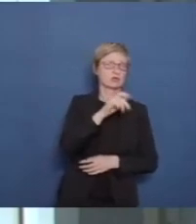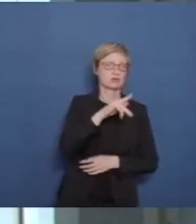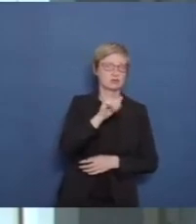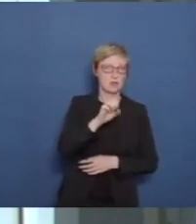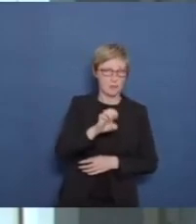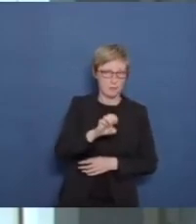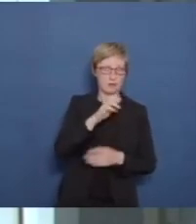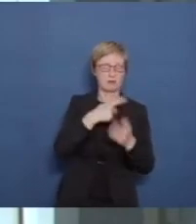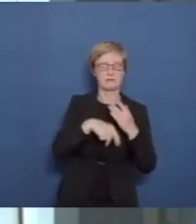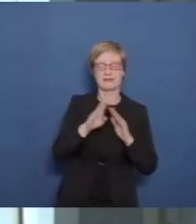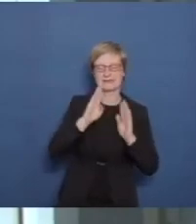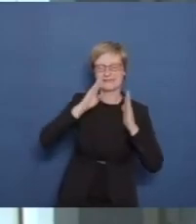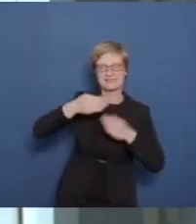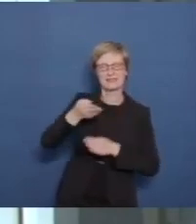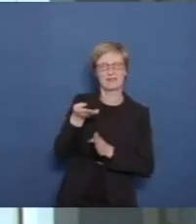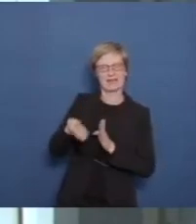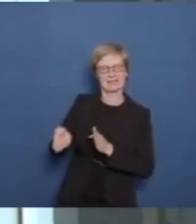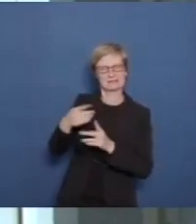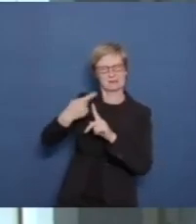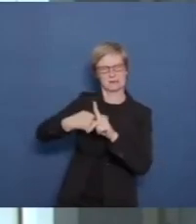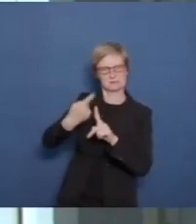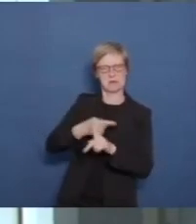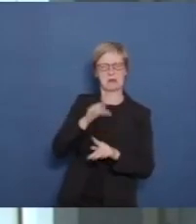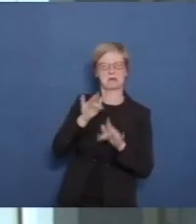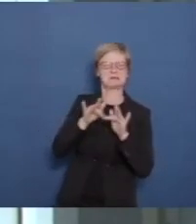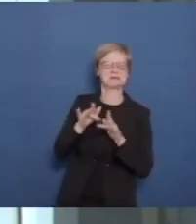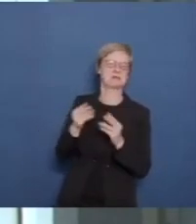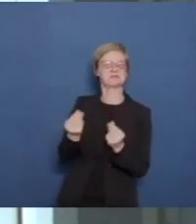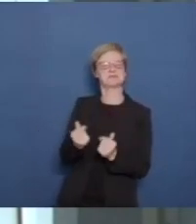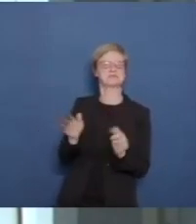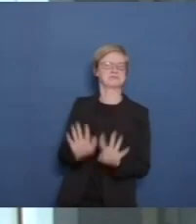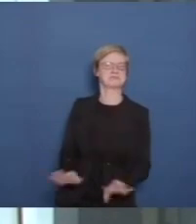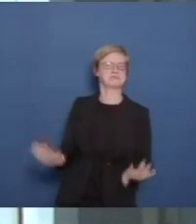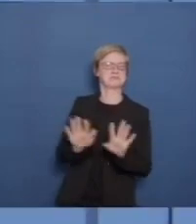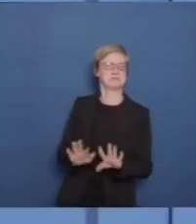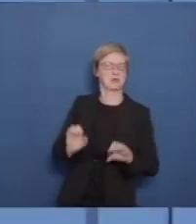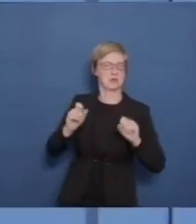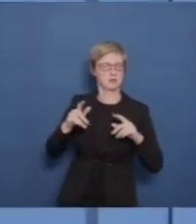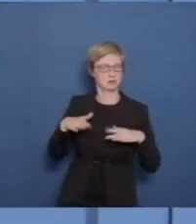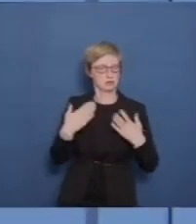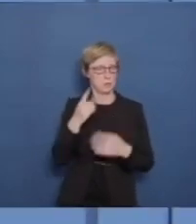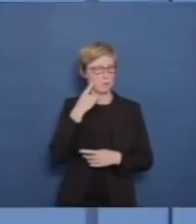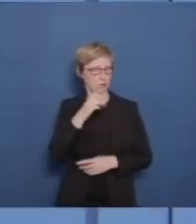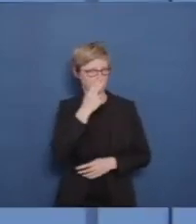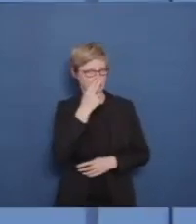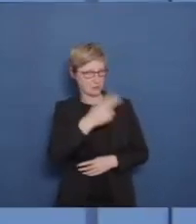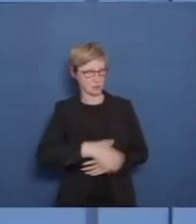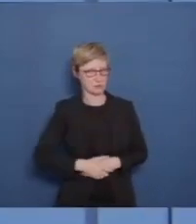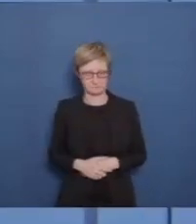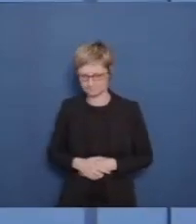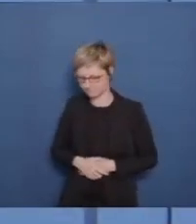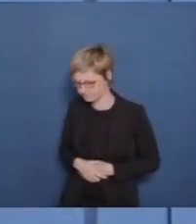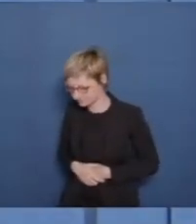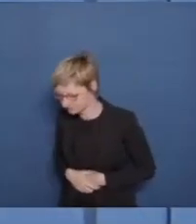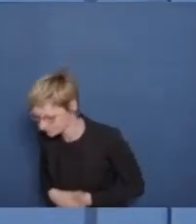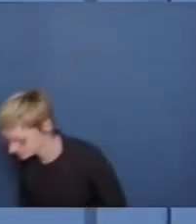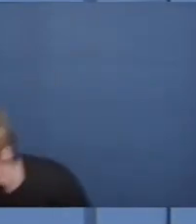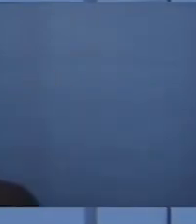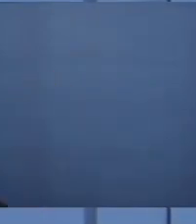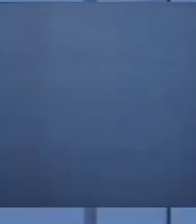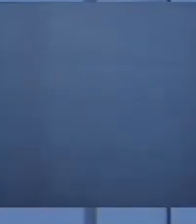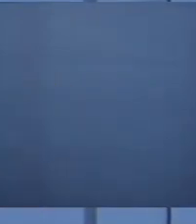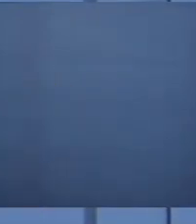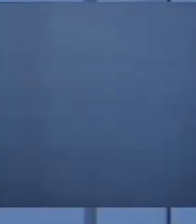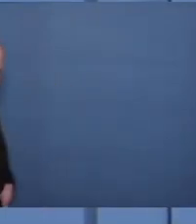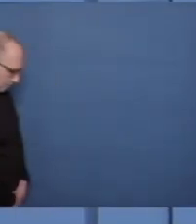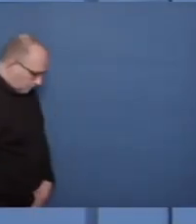Intensivregisters kritisiert. Gibt es dazu schon von Ihrer Seite eine Stellungnahme? Ja, also das